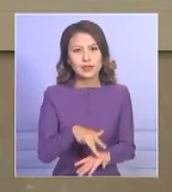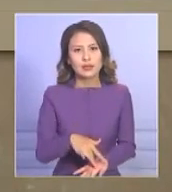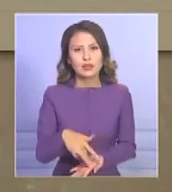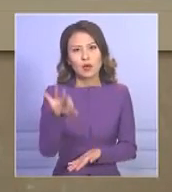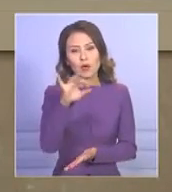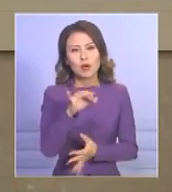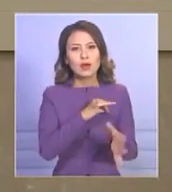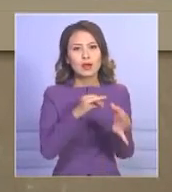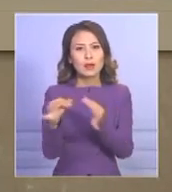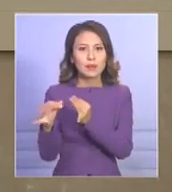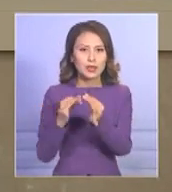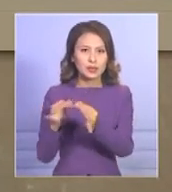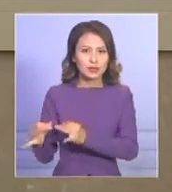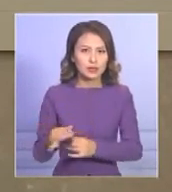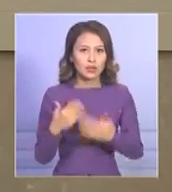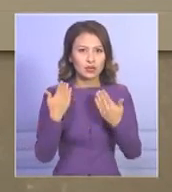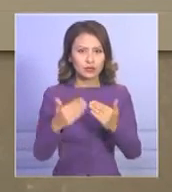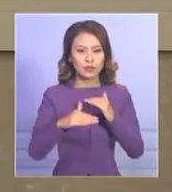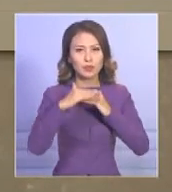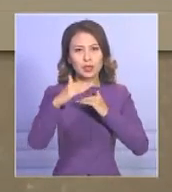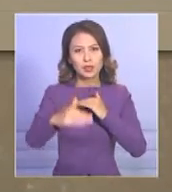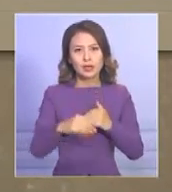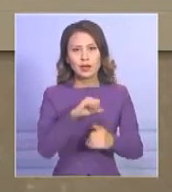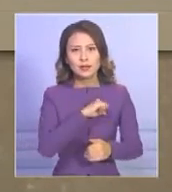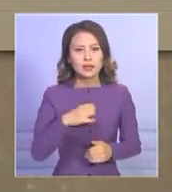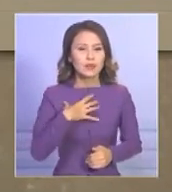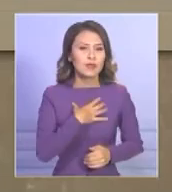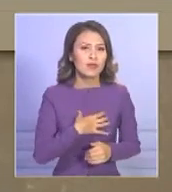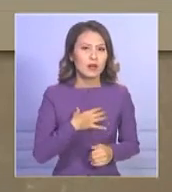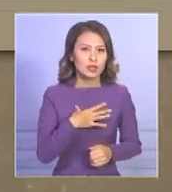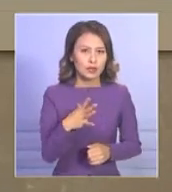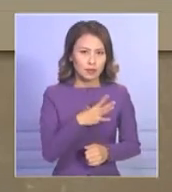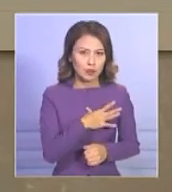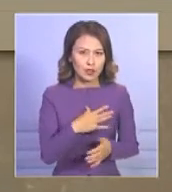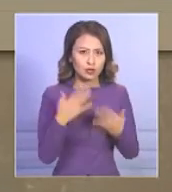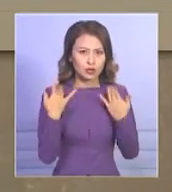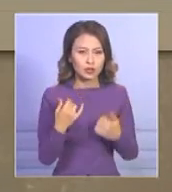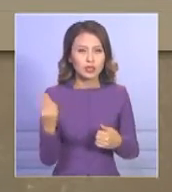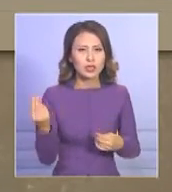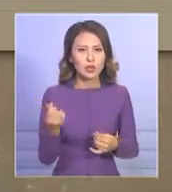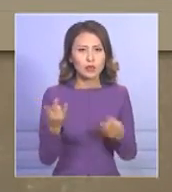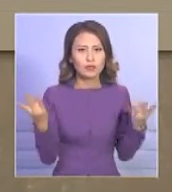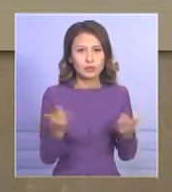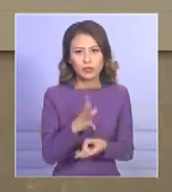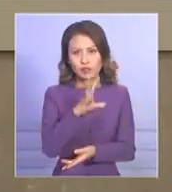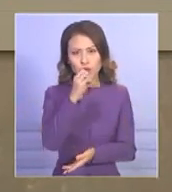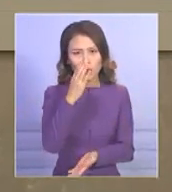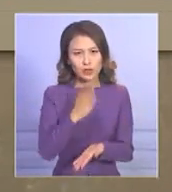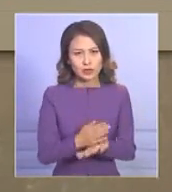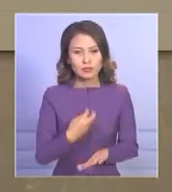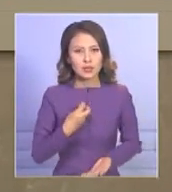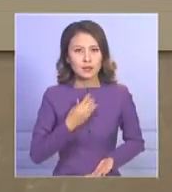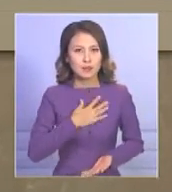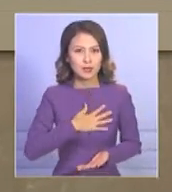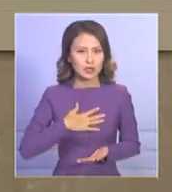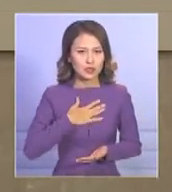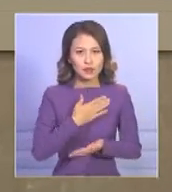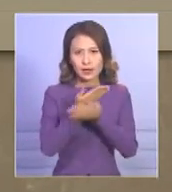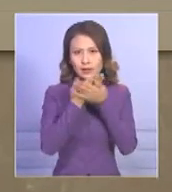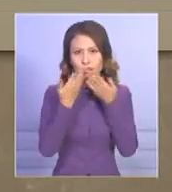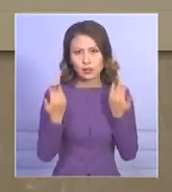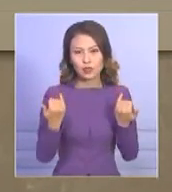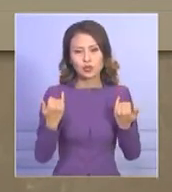жайлы айтатын болсақ, ол сол елдің бастамасы бойынша орындалатын іс. Қажетті қаражат бар, оған уайымдамаймын. Қолдау көрсетуге